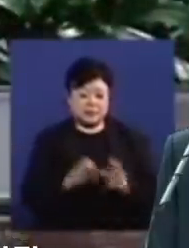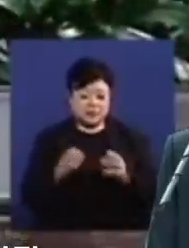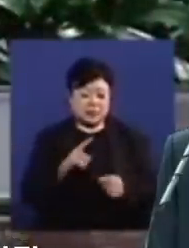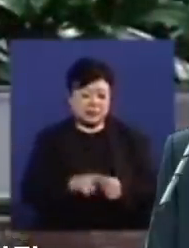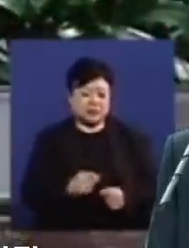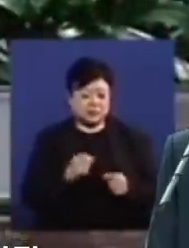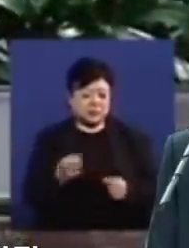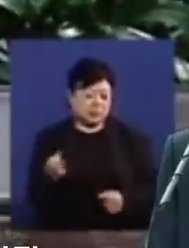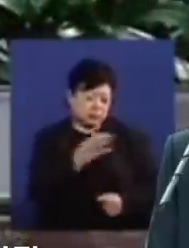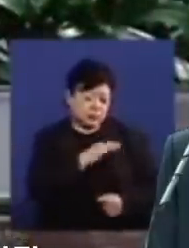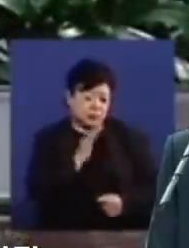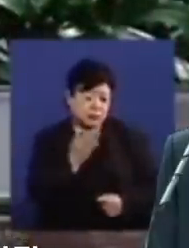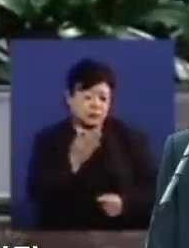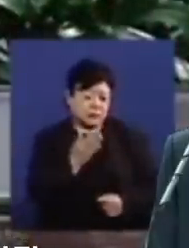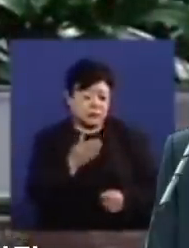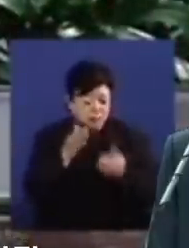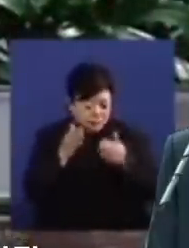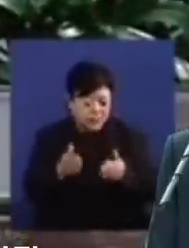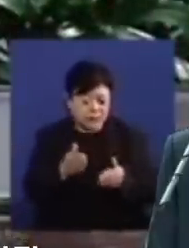세상적으로 잘 사는 것이 방향이 되면